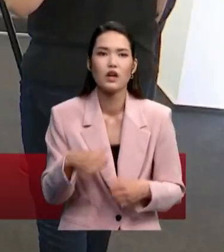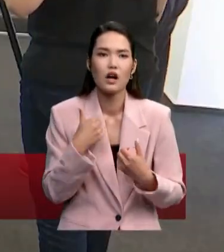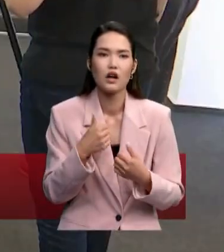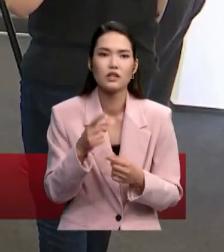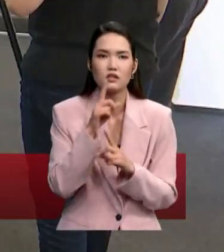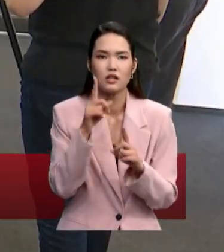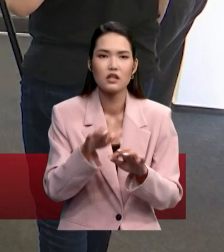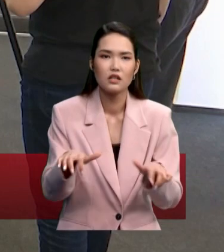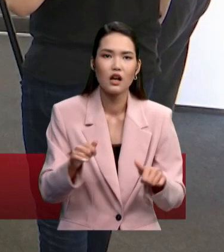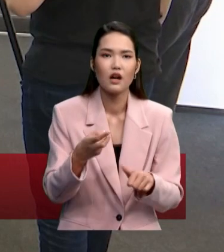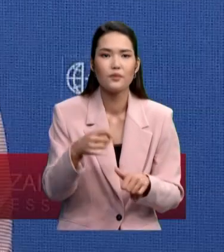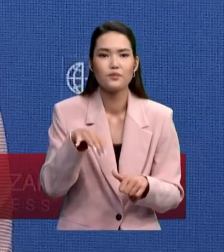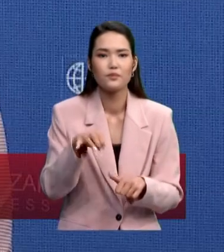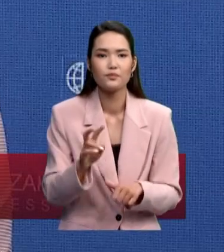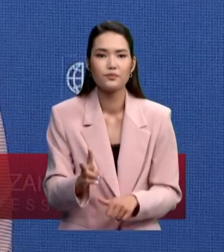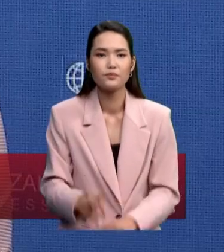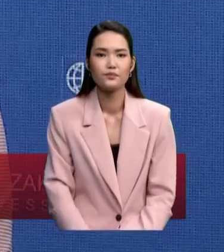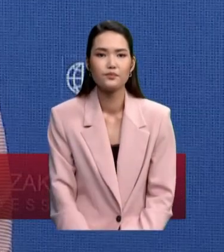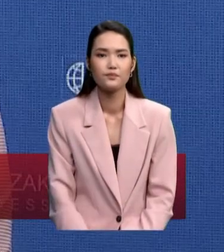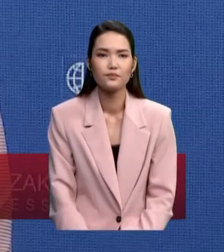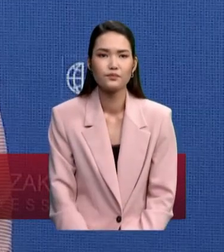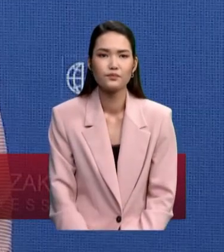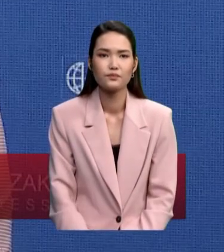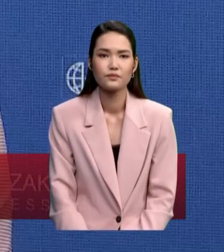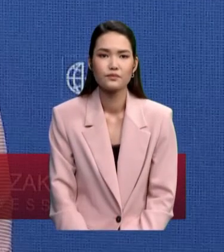совершить рейдерский захват «Байтака».